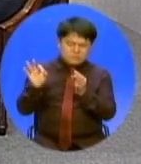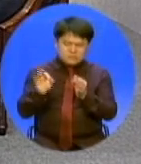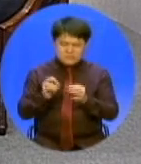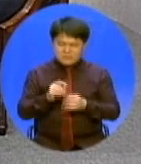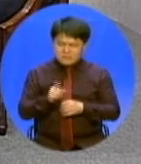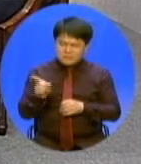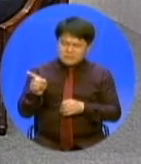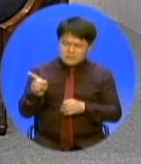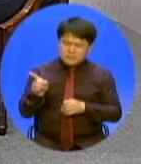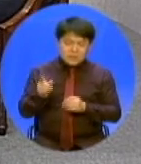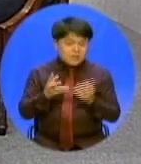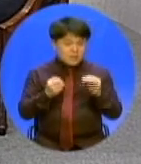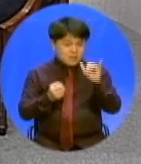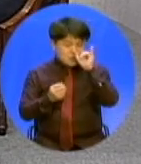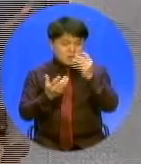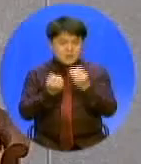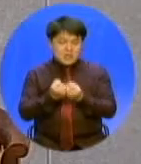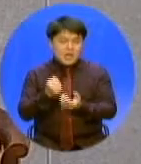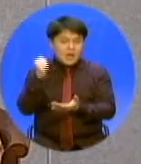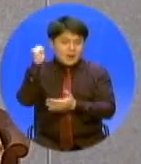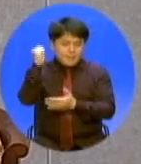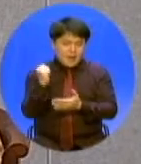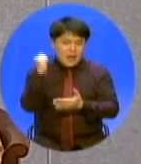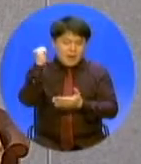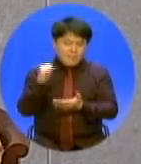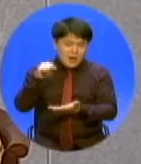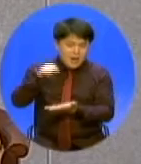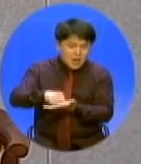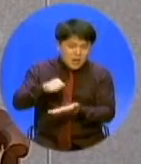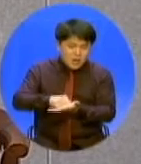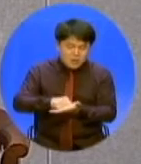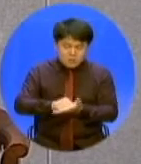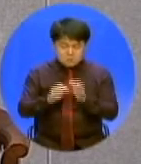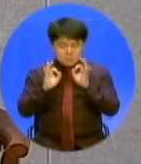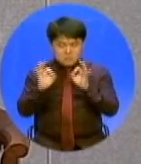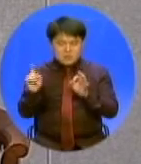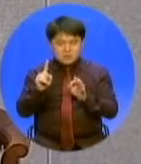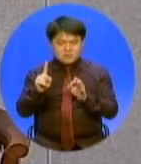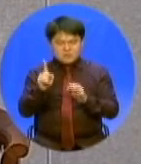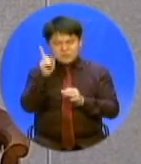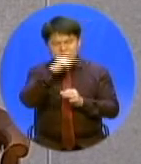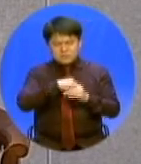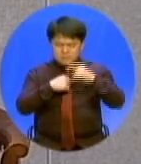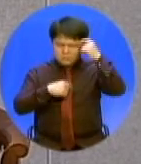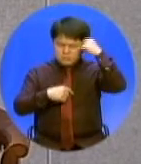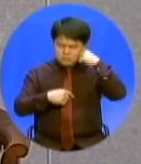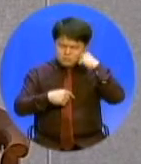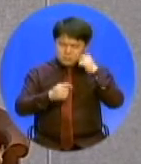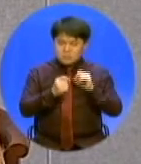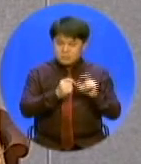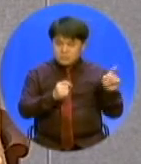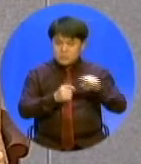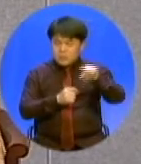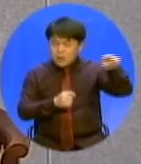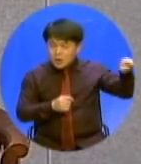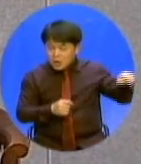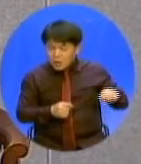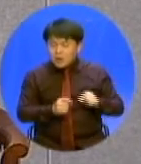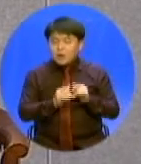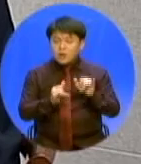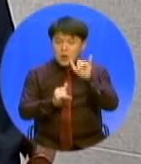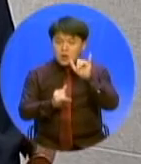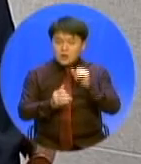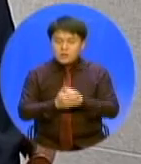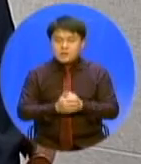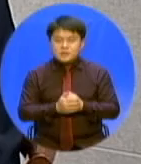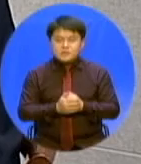많거든요. 카지노라는 그러한 게 정말 어떤 의미에서는 또 부정적으로 느끼는 분들도 계시거든요. 예.